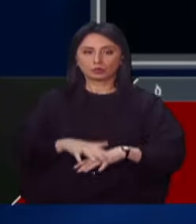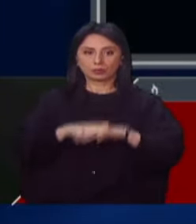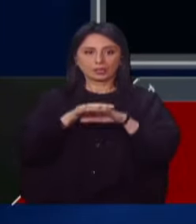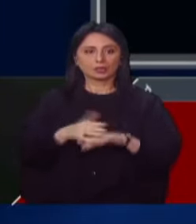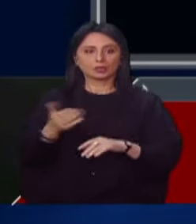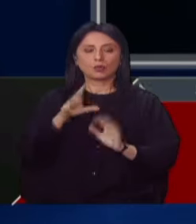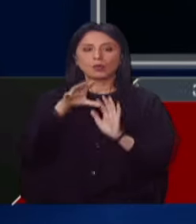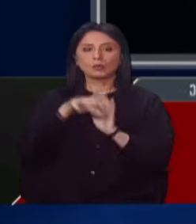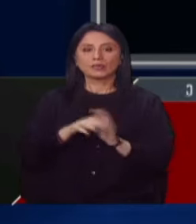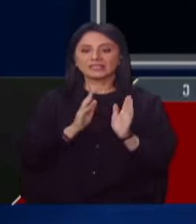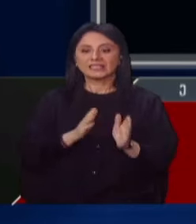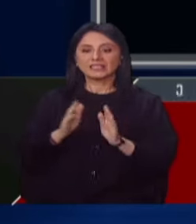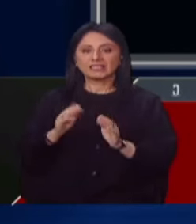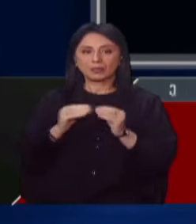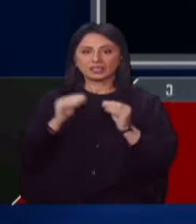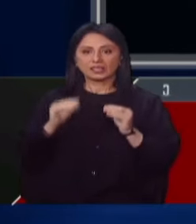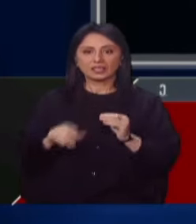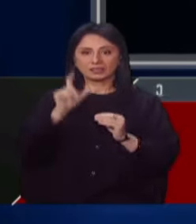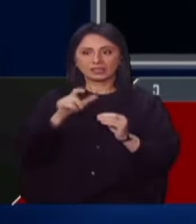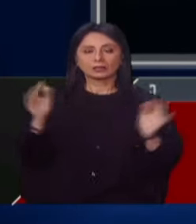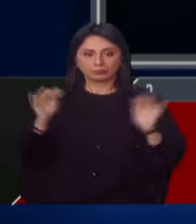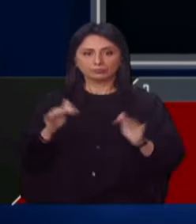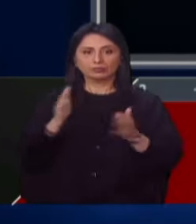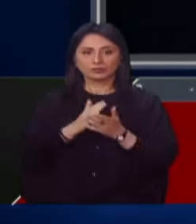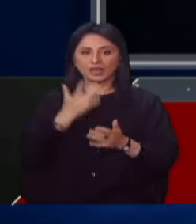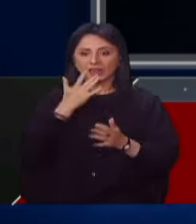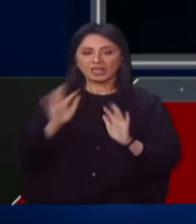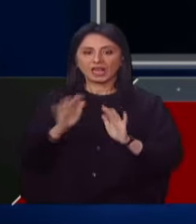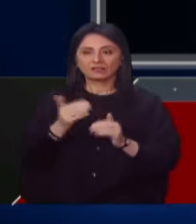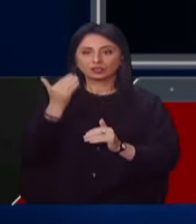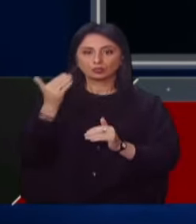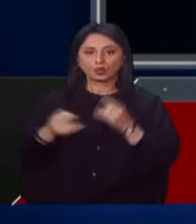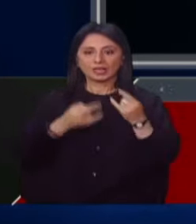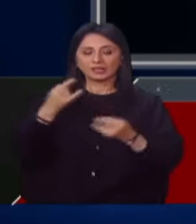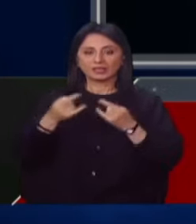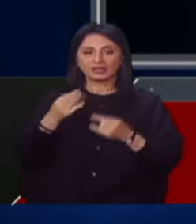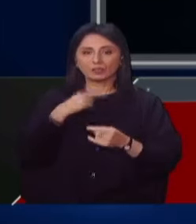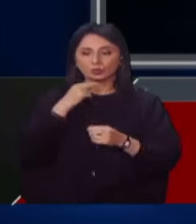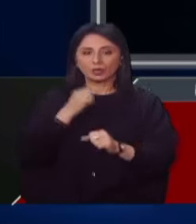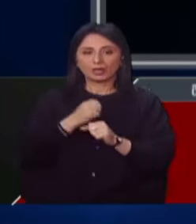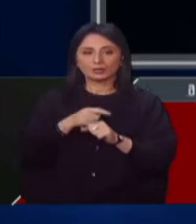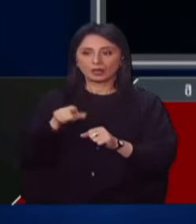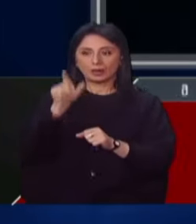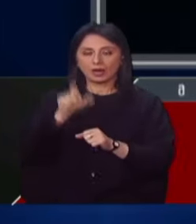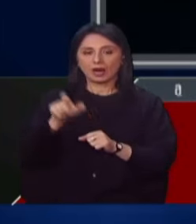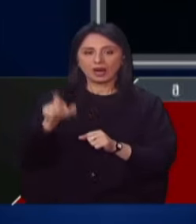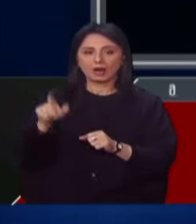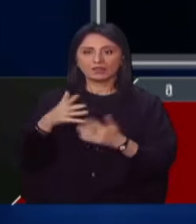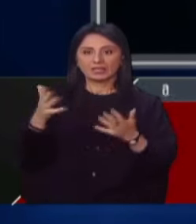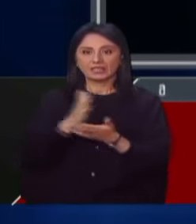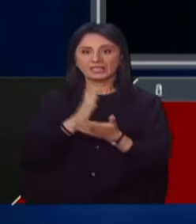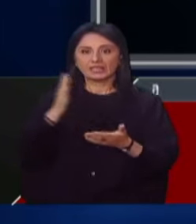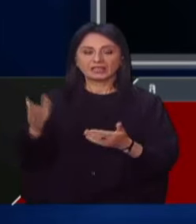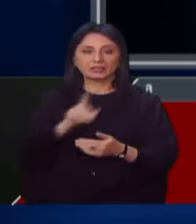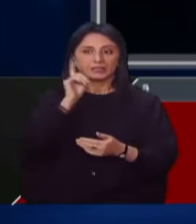აქციები, რომლებშიც სტაბილურად 10.000-მდე ადამიანი მონაწილეობს. Ნაცმოძრაობის კუთვნილი ტელევიზიები აქცენტს აკეთებენ ამ ადამიანების დიდი